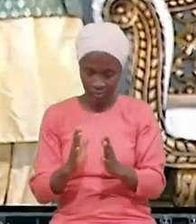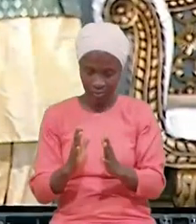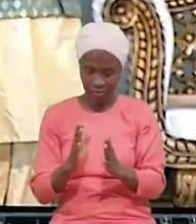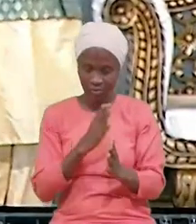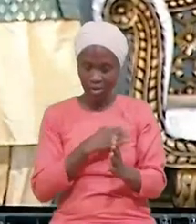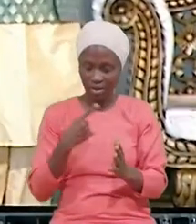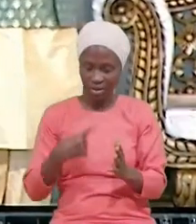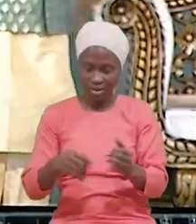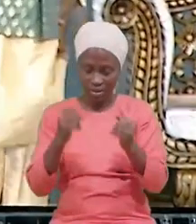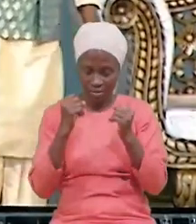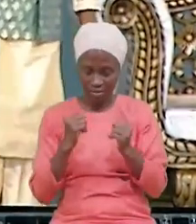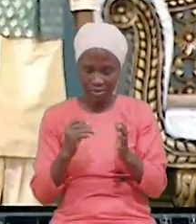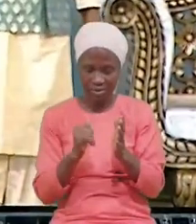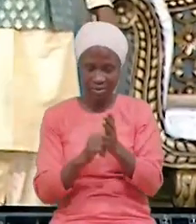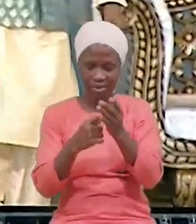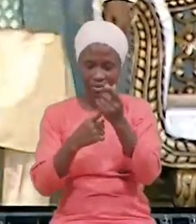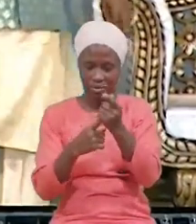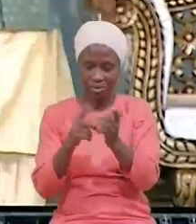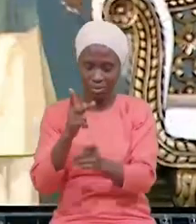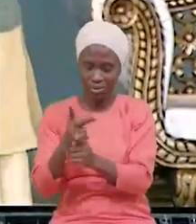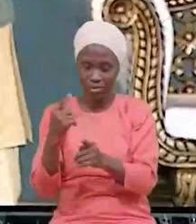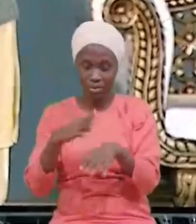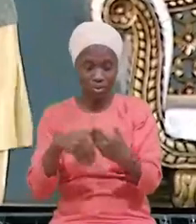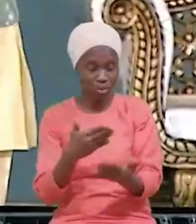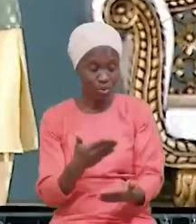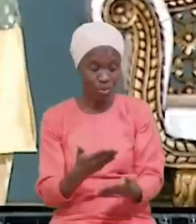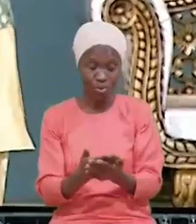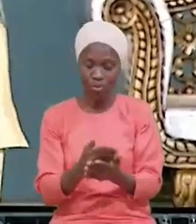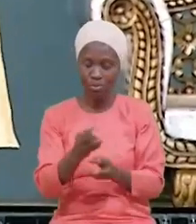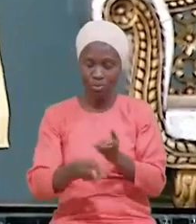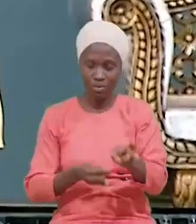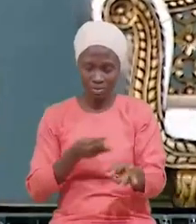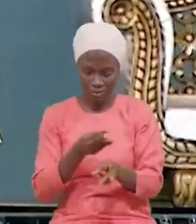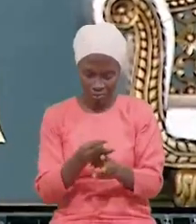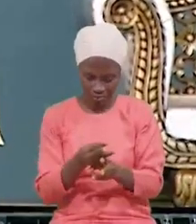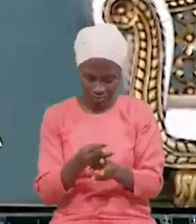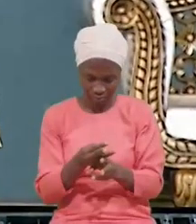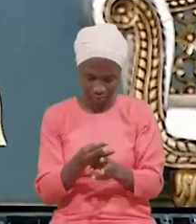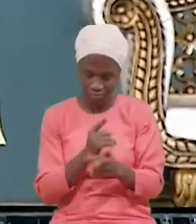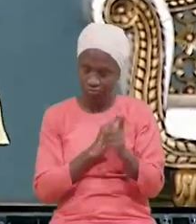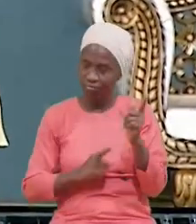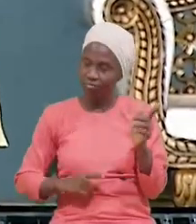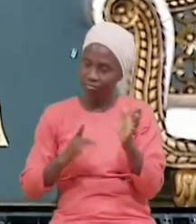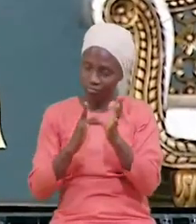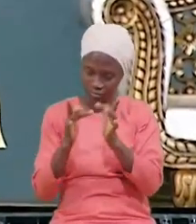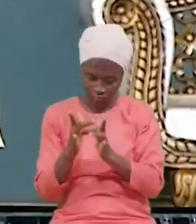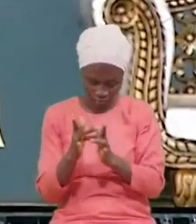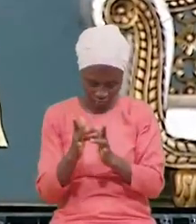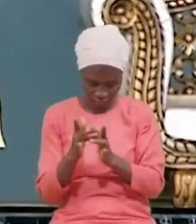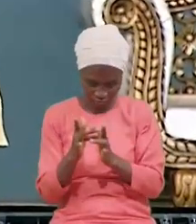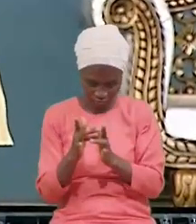et la puissance qui soutient l'univers. Seigneur Jésus, Fils de Dieu,